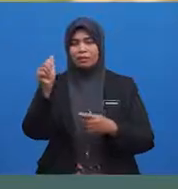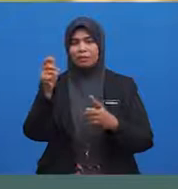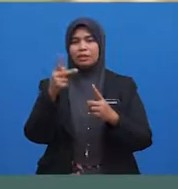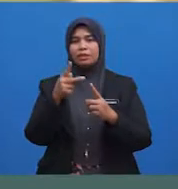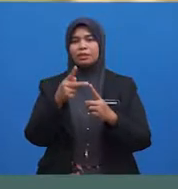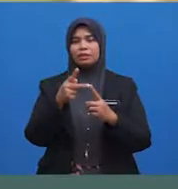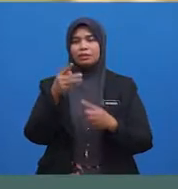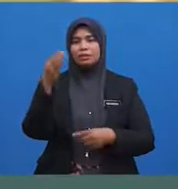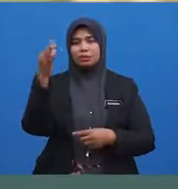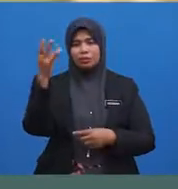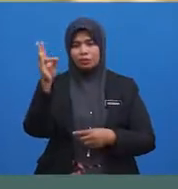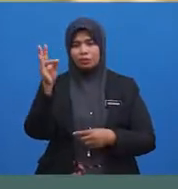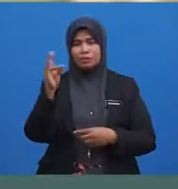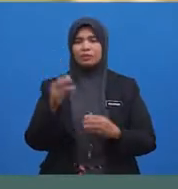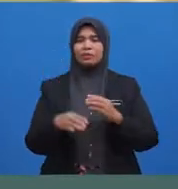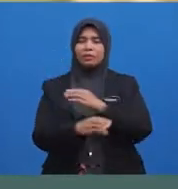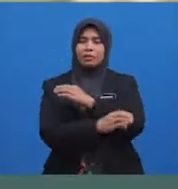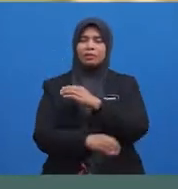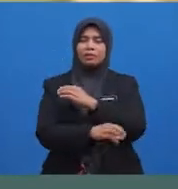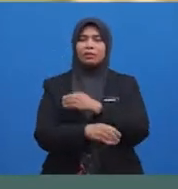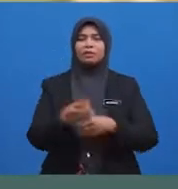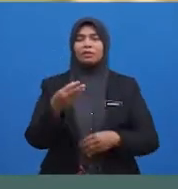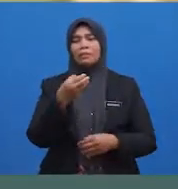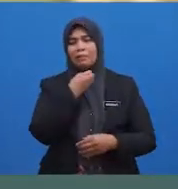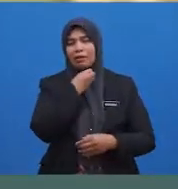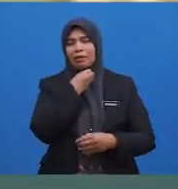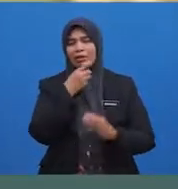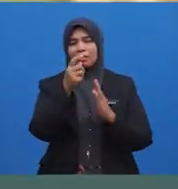Negeri Perak terkenal dengan hasil biji timah